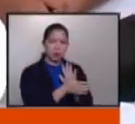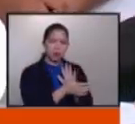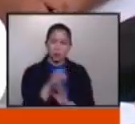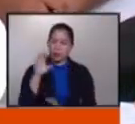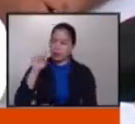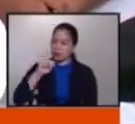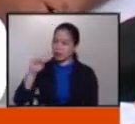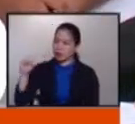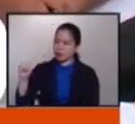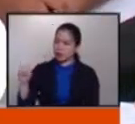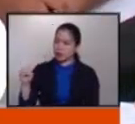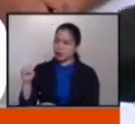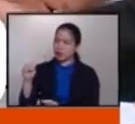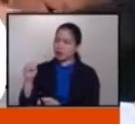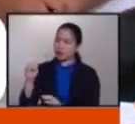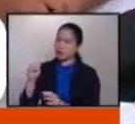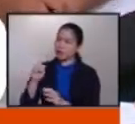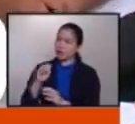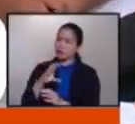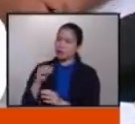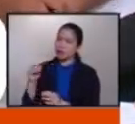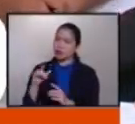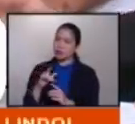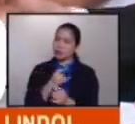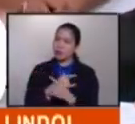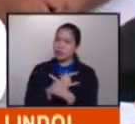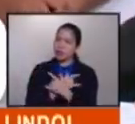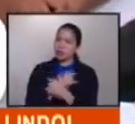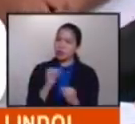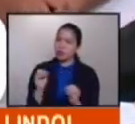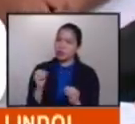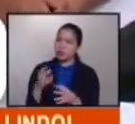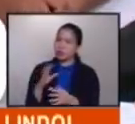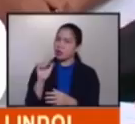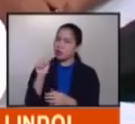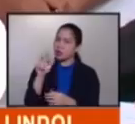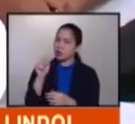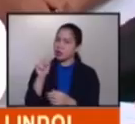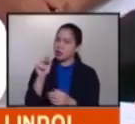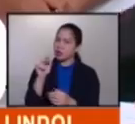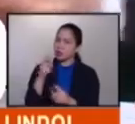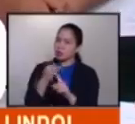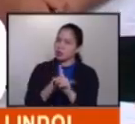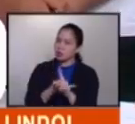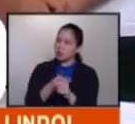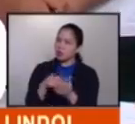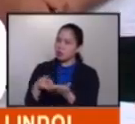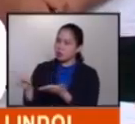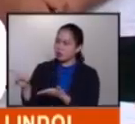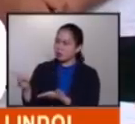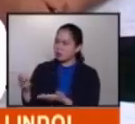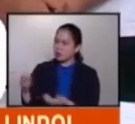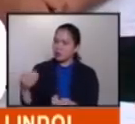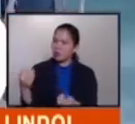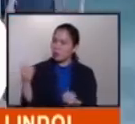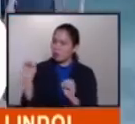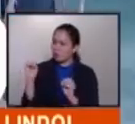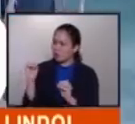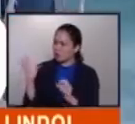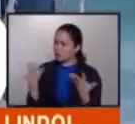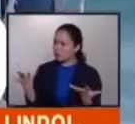SSS PhilHealth? Wala po. Hindi po sila nakaldas ng PhilHealth. Pag-ibig? Po. Wala po. 13-month pay? Wala po. Hindi po sila binigay. Hindi kayo nakatikim ni minsan ng 13-month